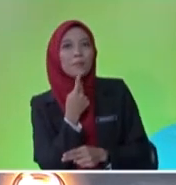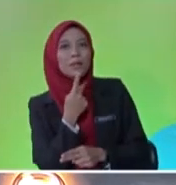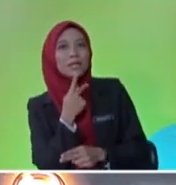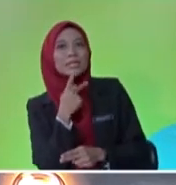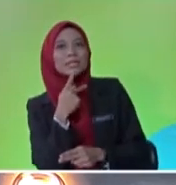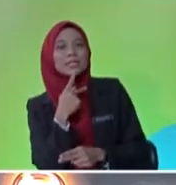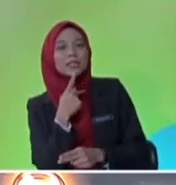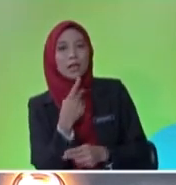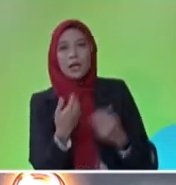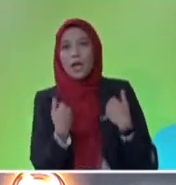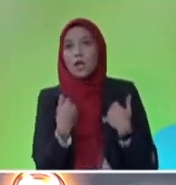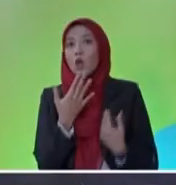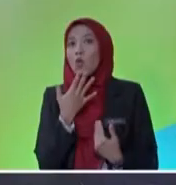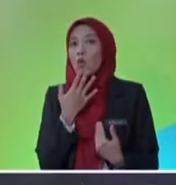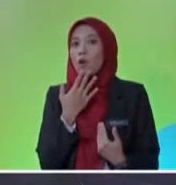oke